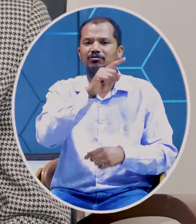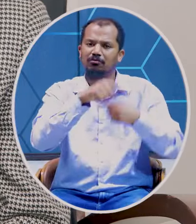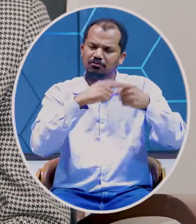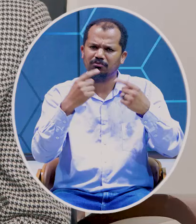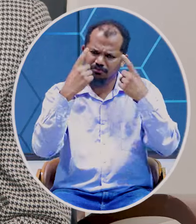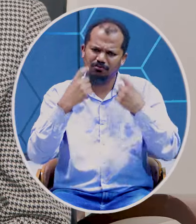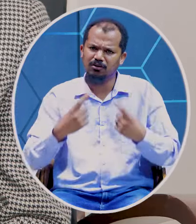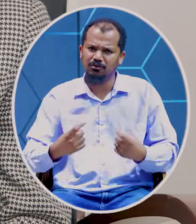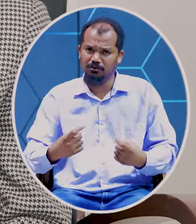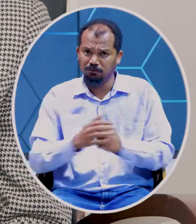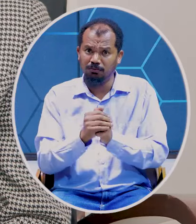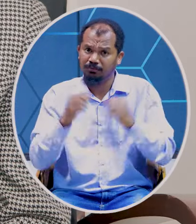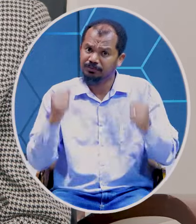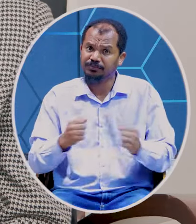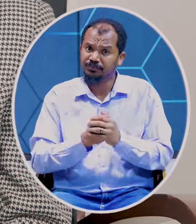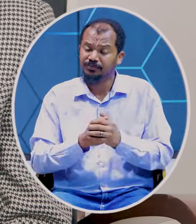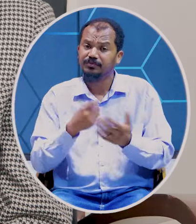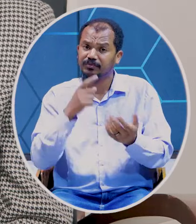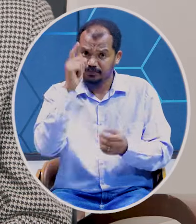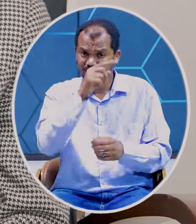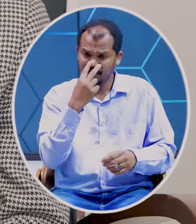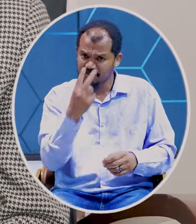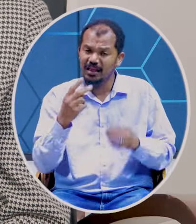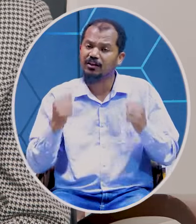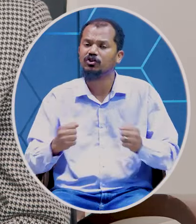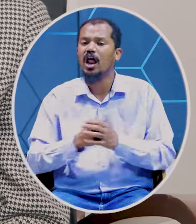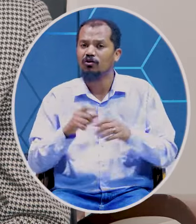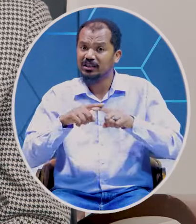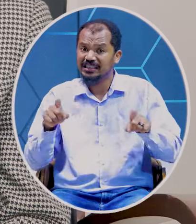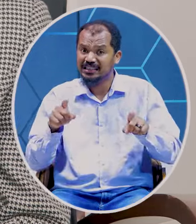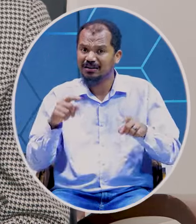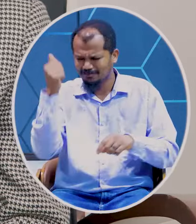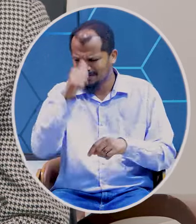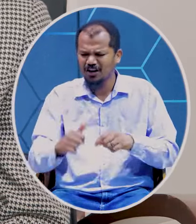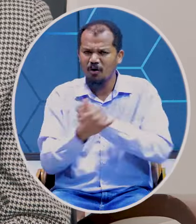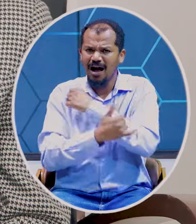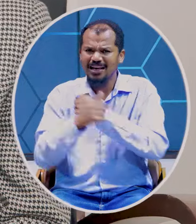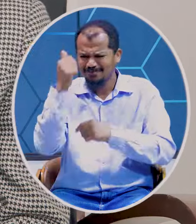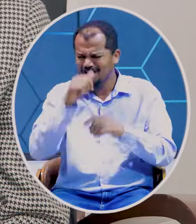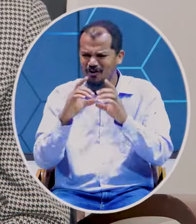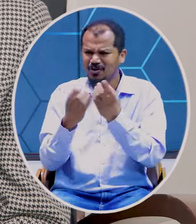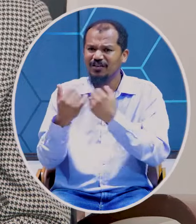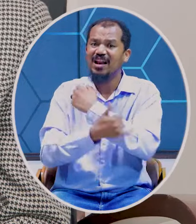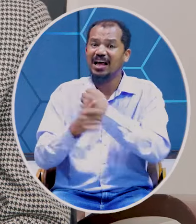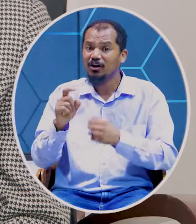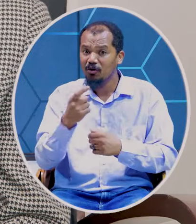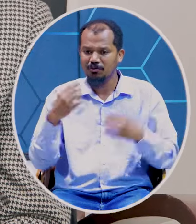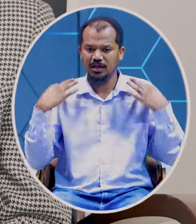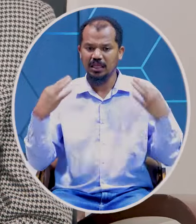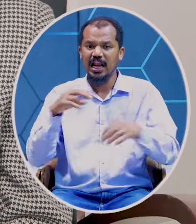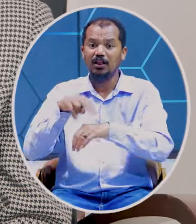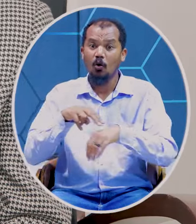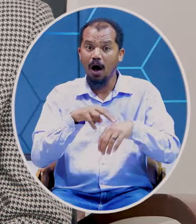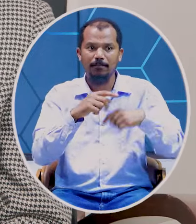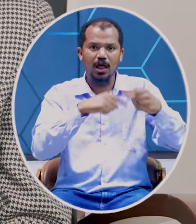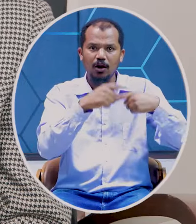ብረስት ኤን ሰርቫይካል ካንሰር ዋን ስቶፕ ክሊኒክ ይባላል። እዛ መታየት ይችላሉ። ግን ማንኛውም ሀገር ማንኛውም ክፍለ ሀገር ላይ ቢሆኑ እንኳን የጤና